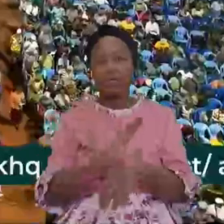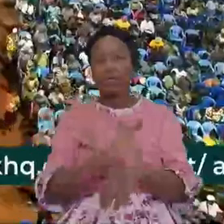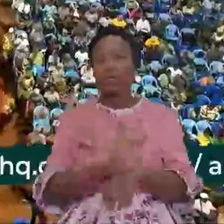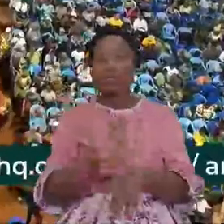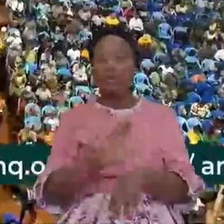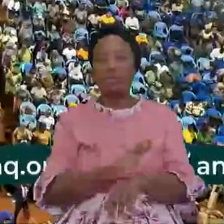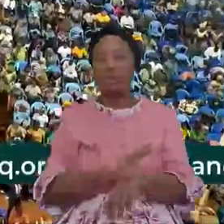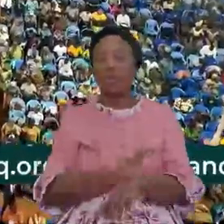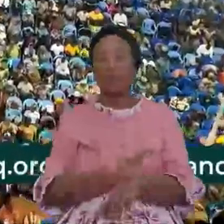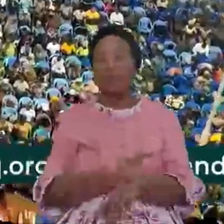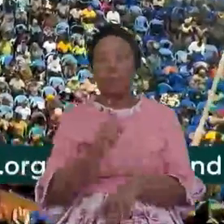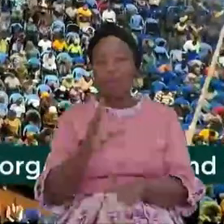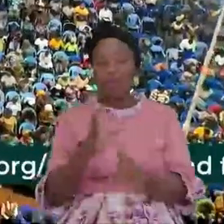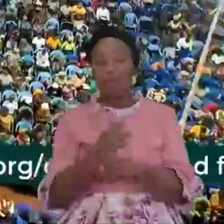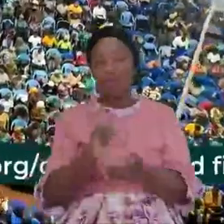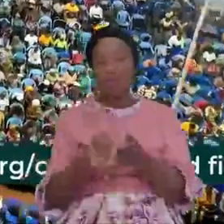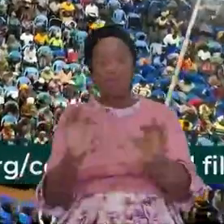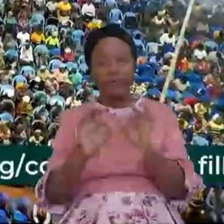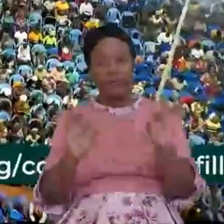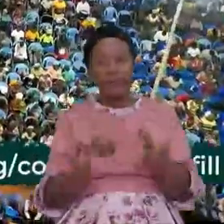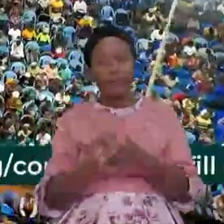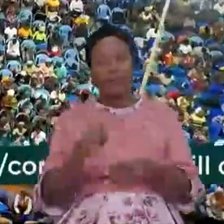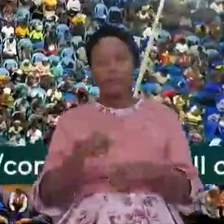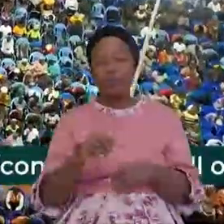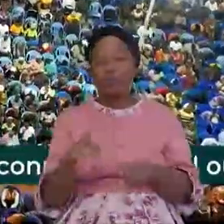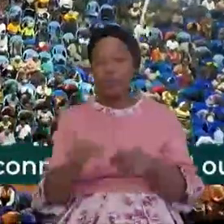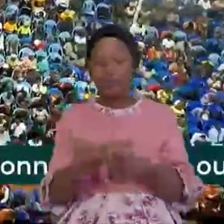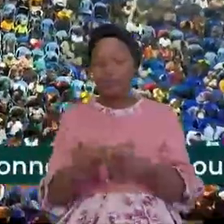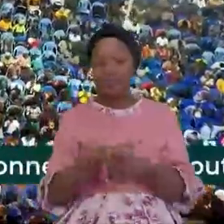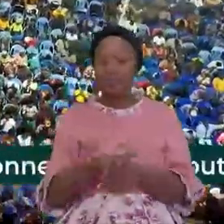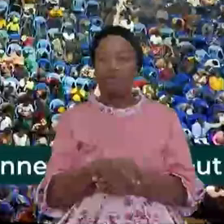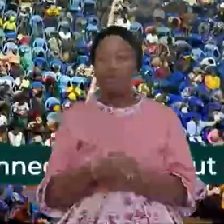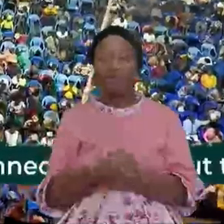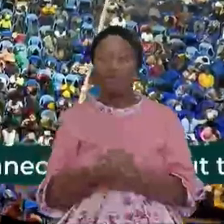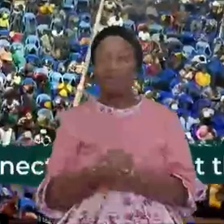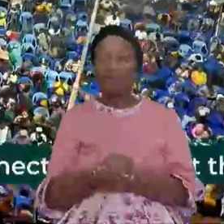la fiche. You'll get the form that you will fill in.